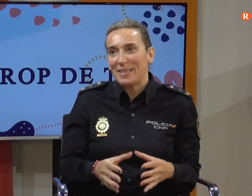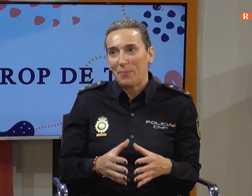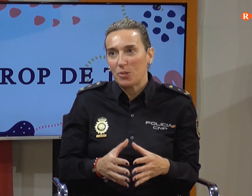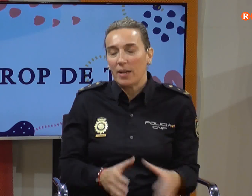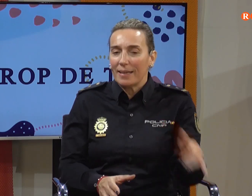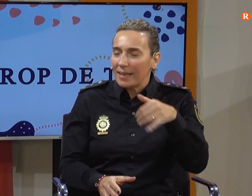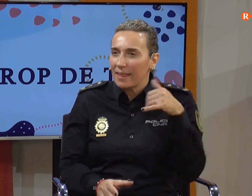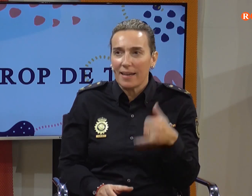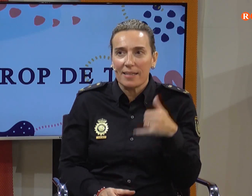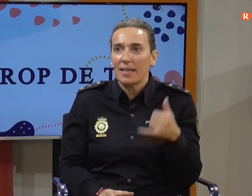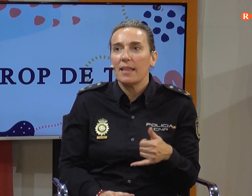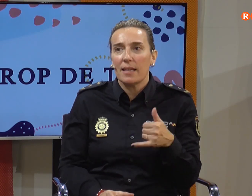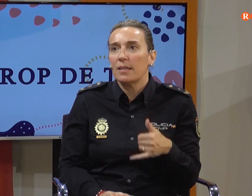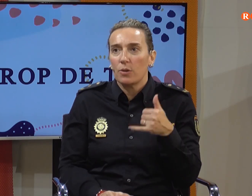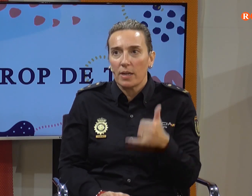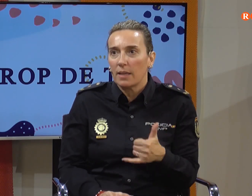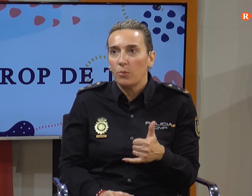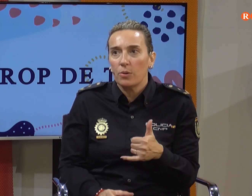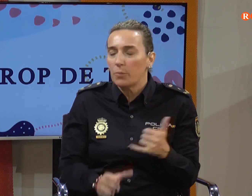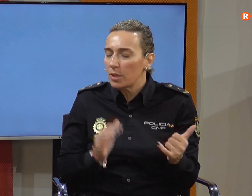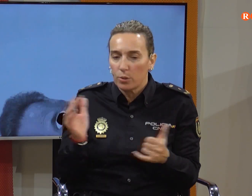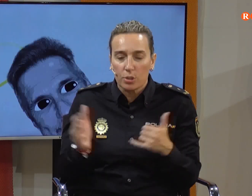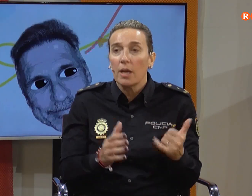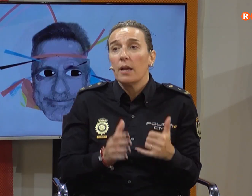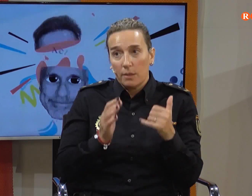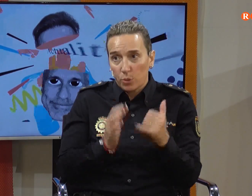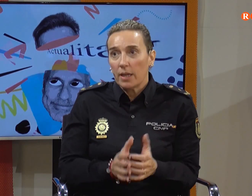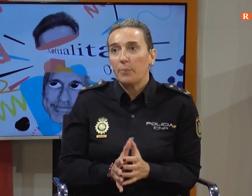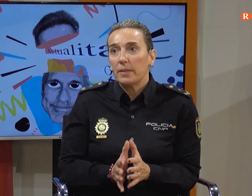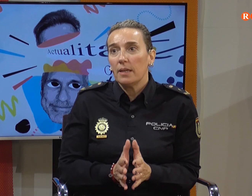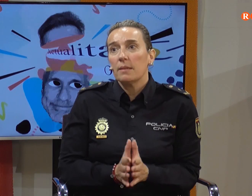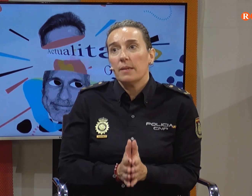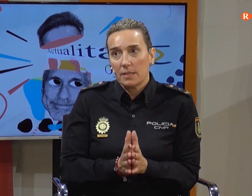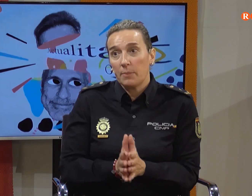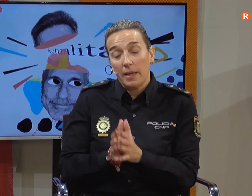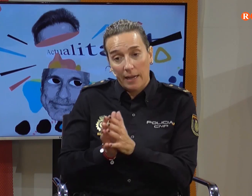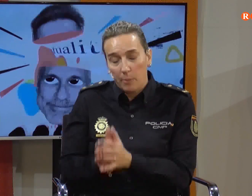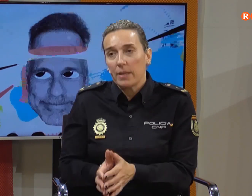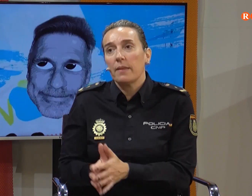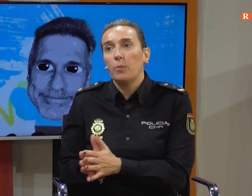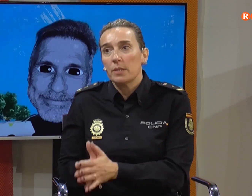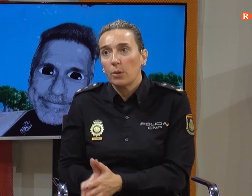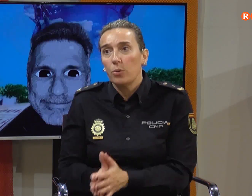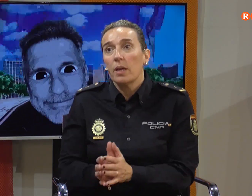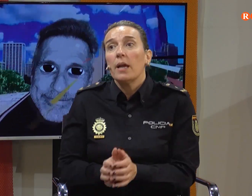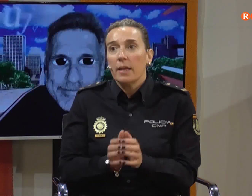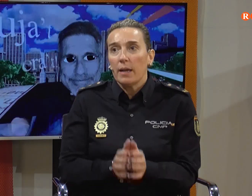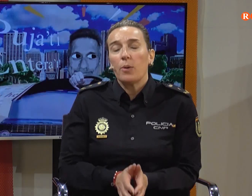darrere d'eixa persona. Cridar en seguida al 091 i nosaltres, torne a repetir, estem en campanya de comerç